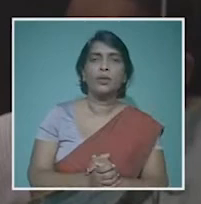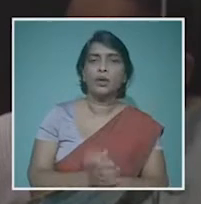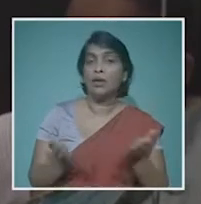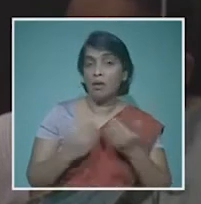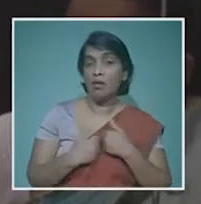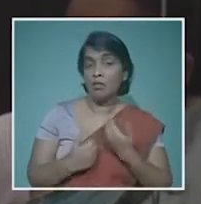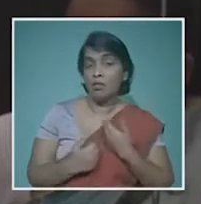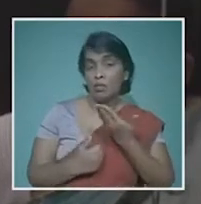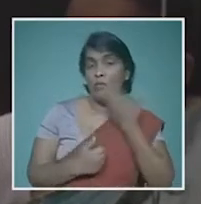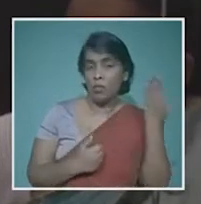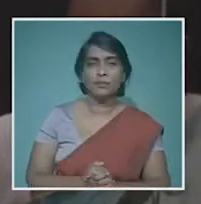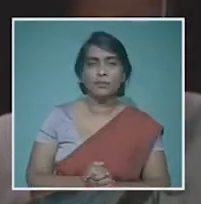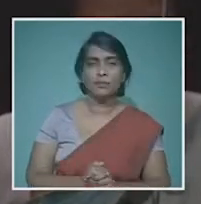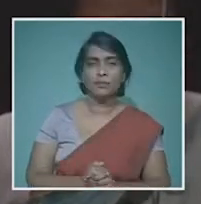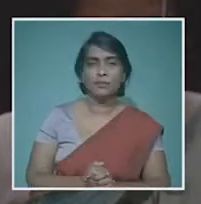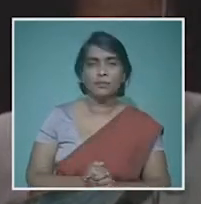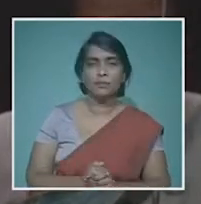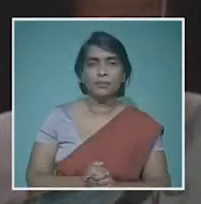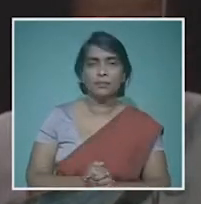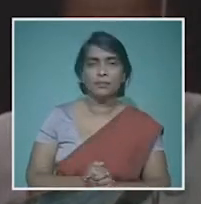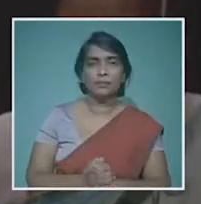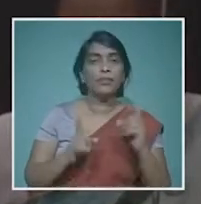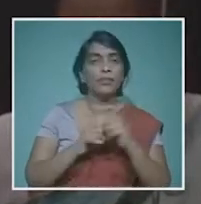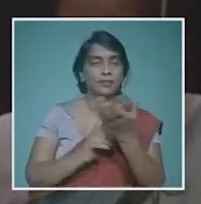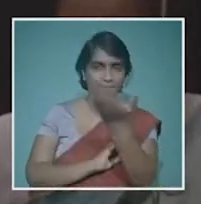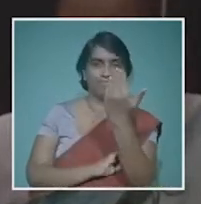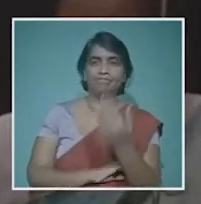අපිට පුළුවන් වෙනවා කියලා. ඩයිසිර